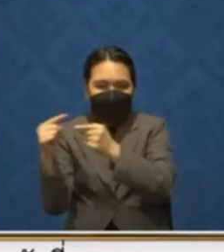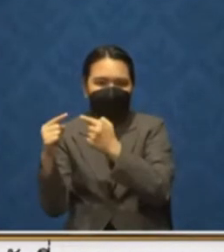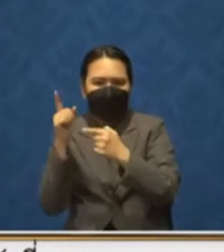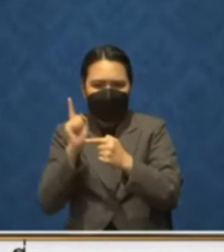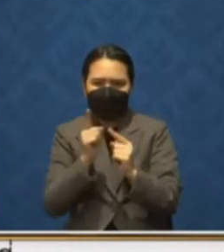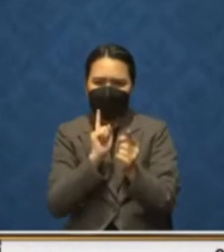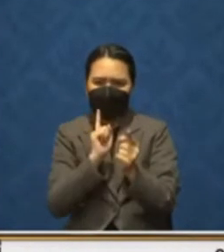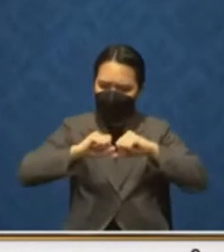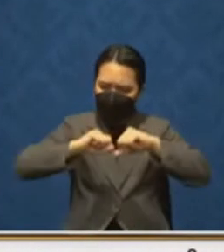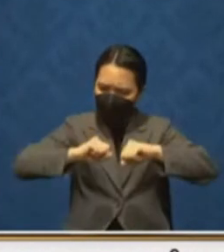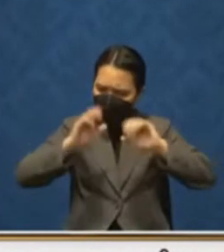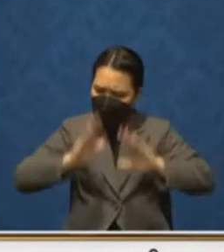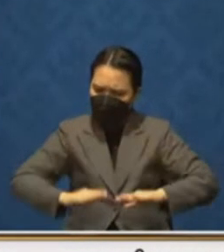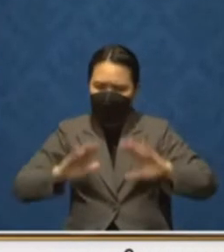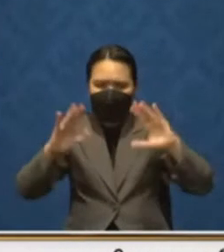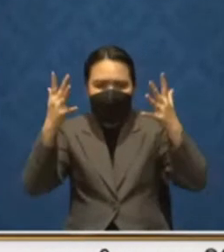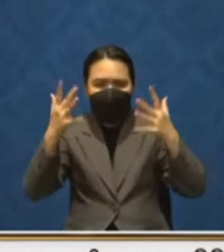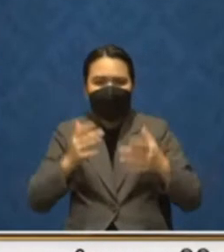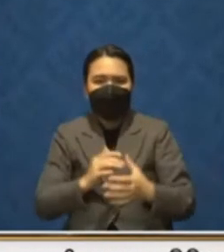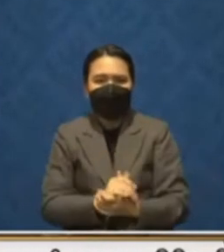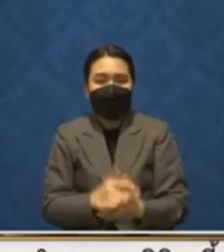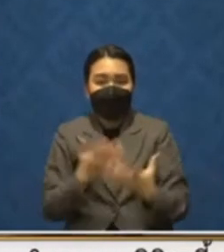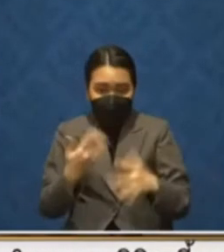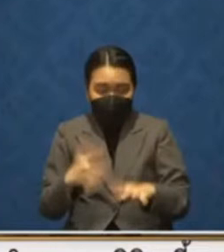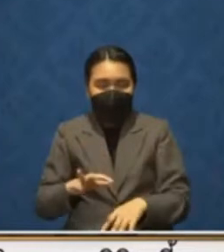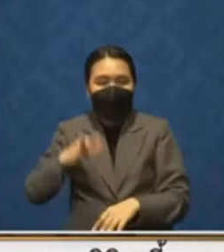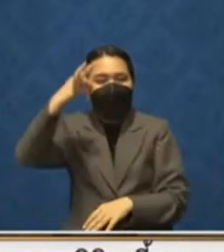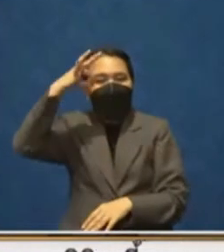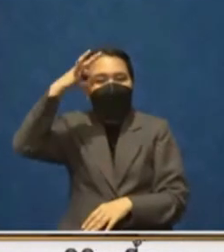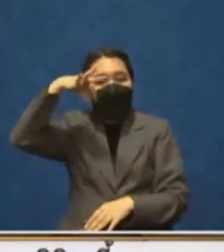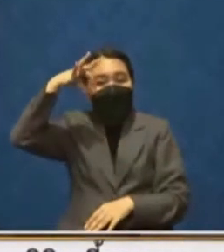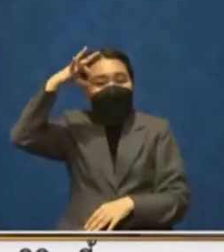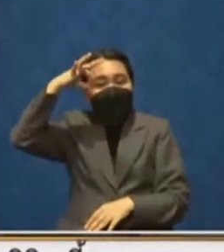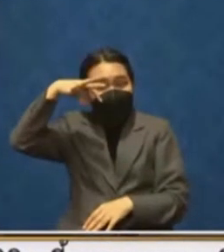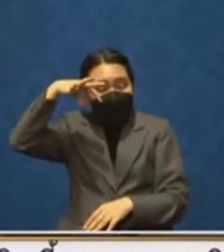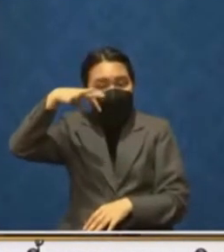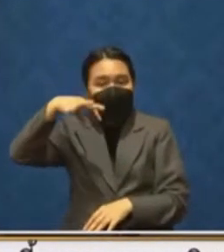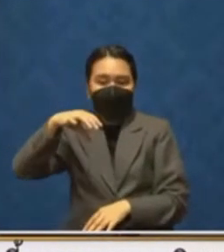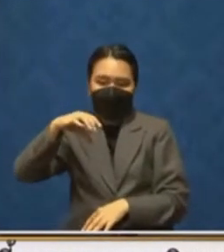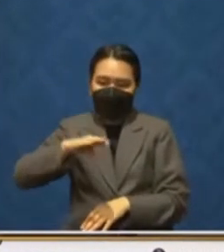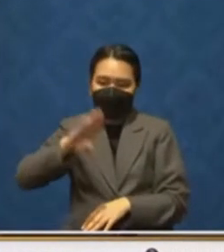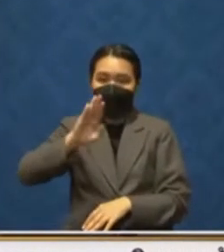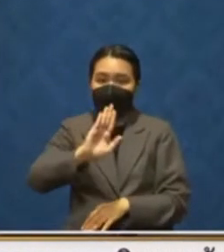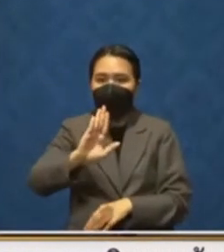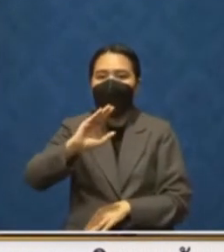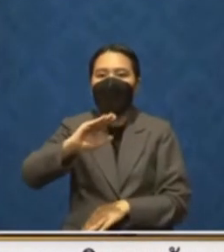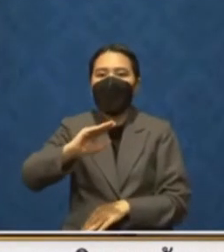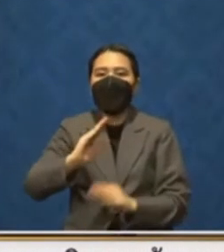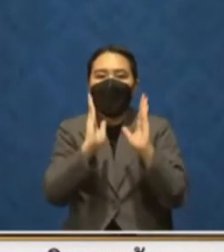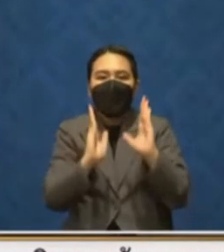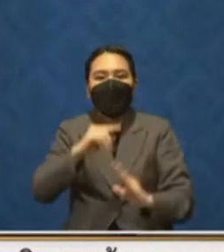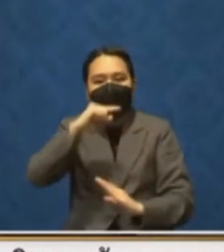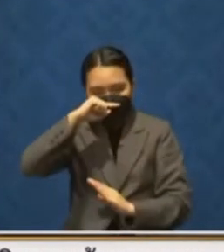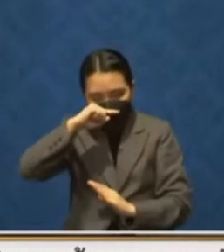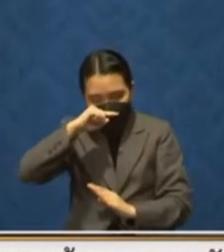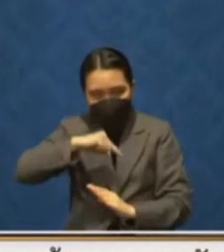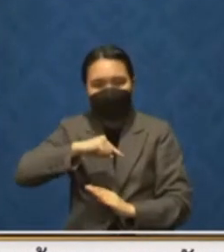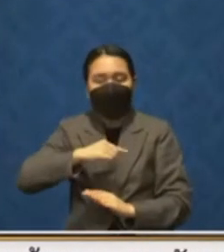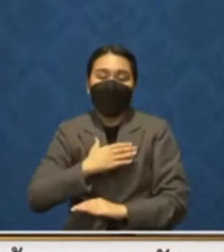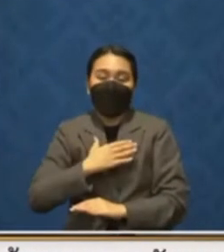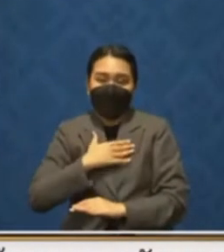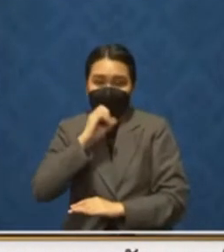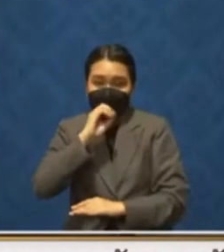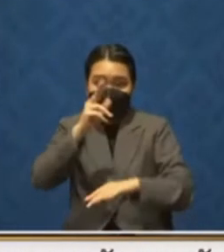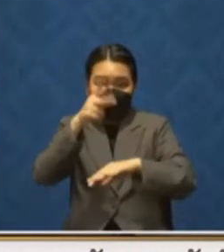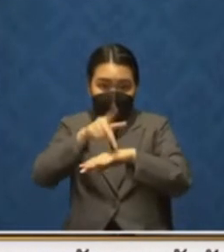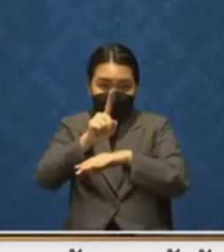หลักๆใครครับก็ต่อตร.มซึ่งปตท.เป็นบริษัทของคนไทยผมสิบอกถ้าประทานอย่าง